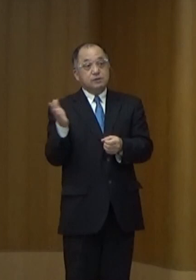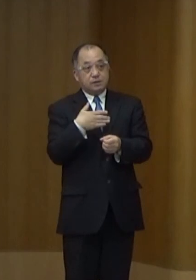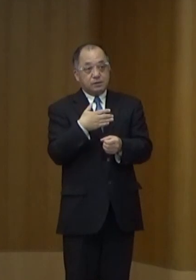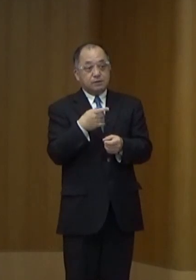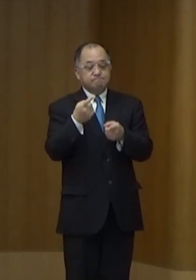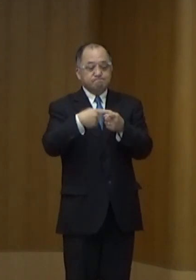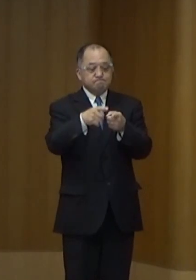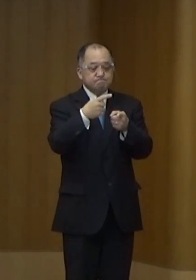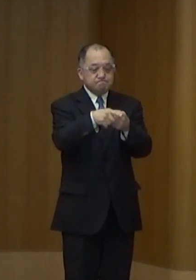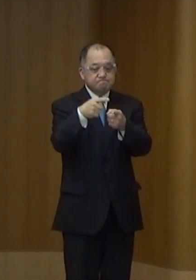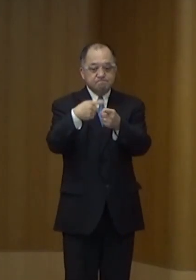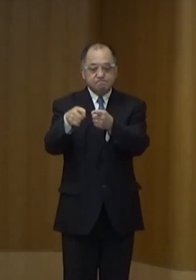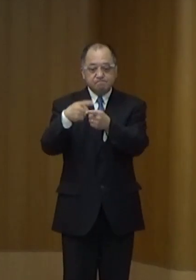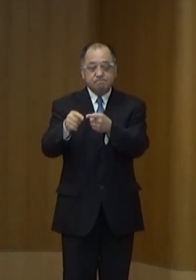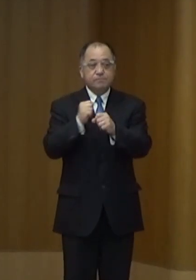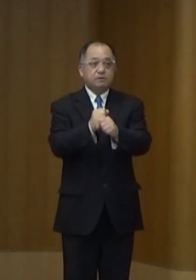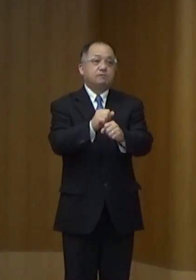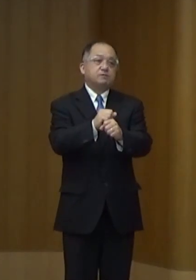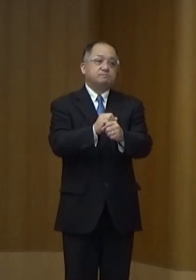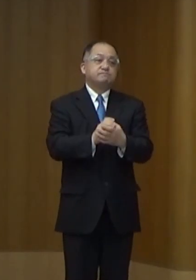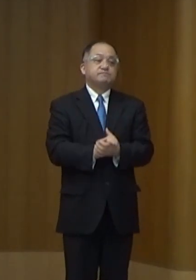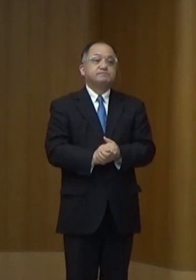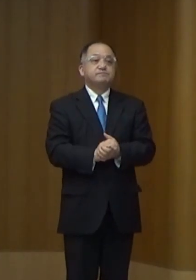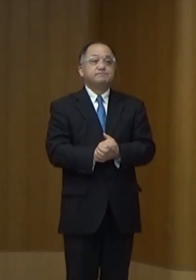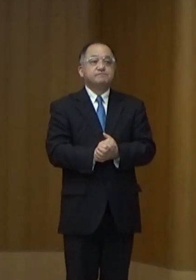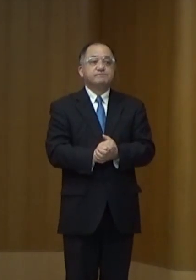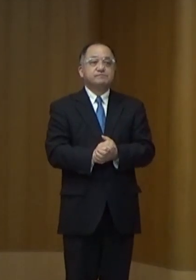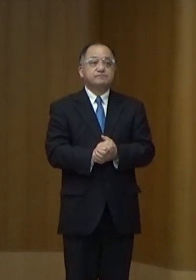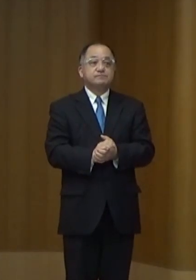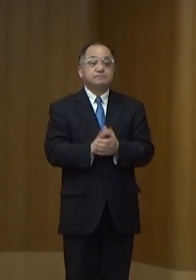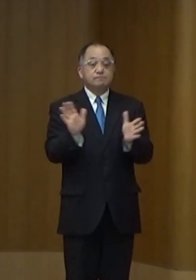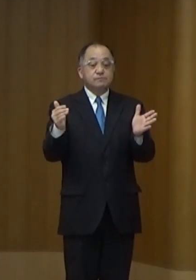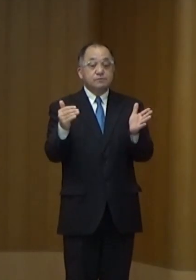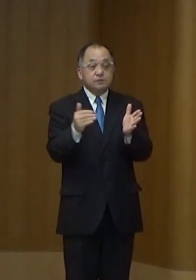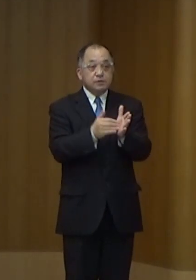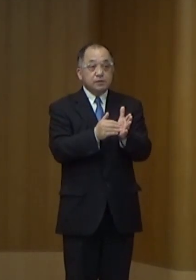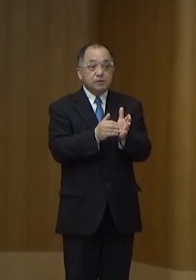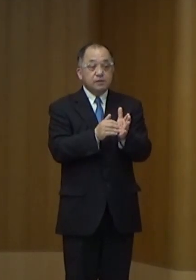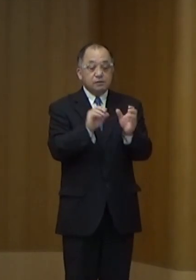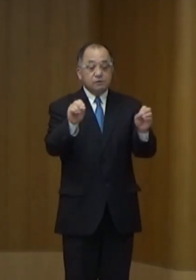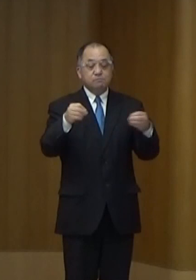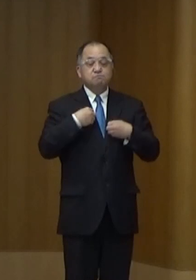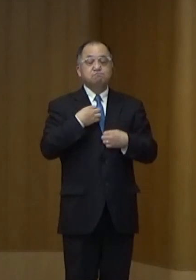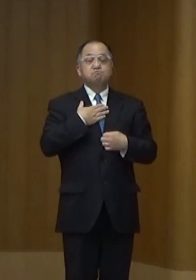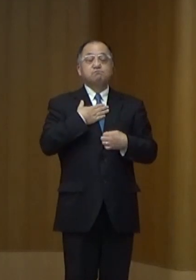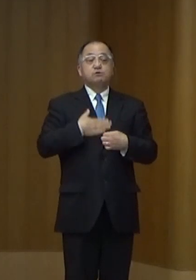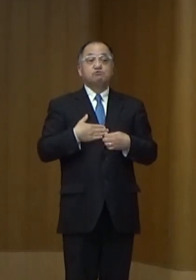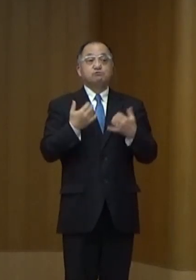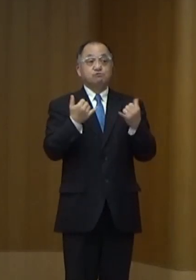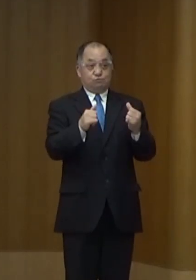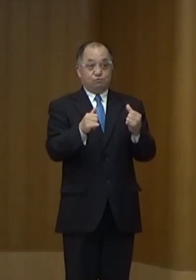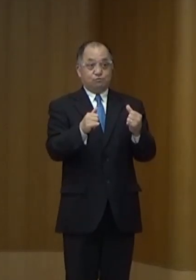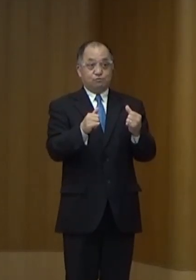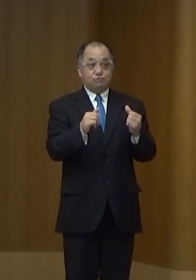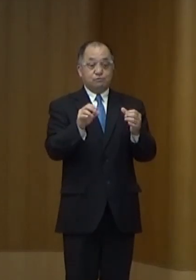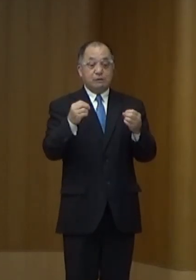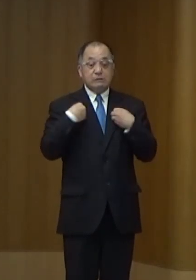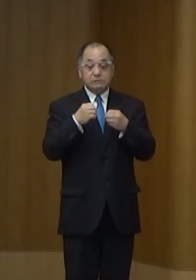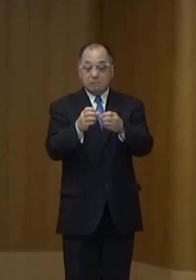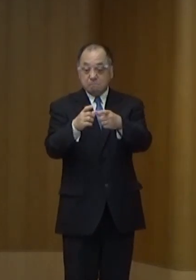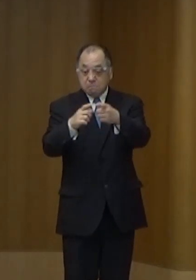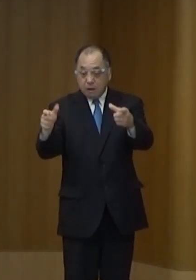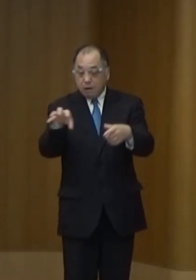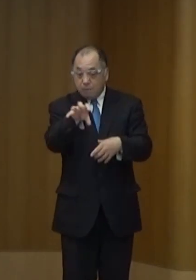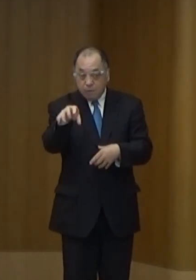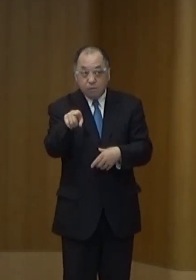をさせていただいているところであります。今までこういった症状がある方ですとか、感染が拡大している